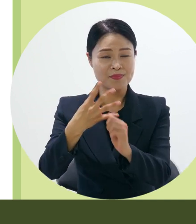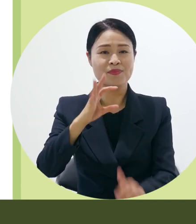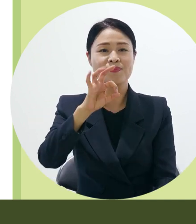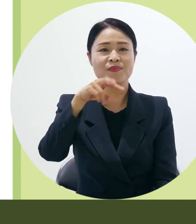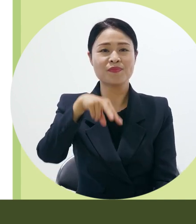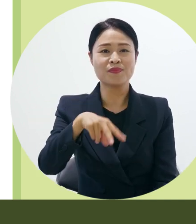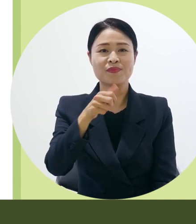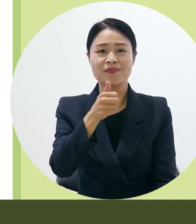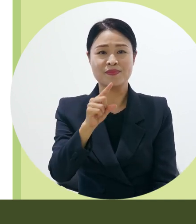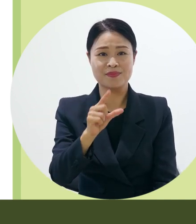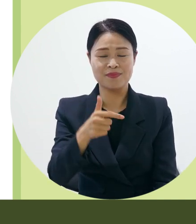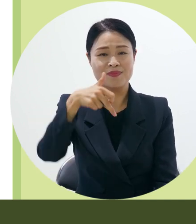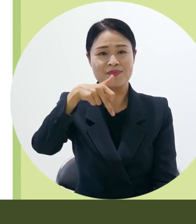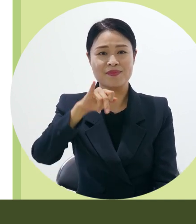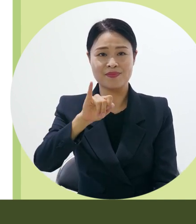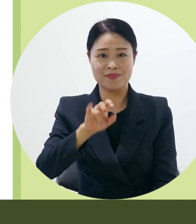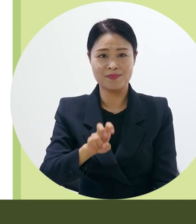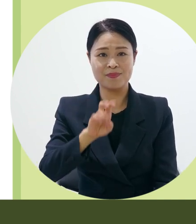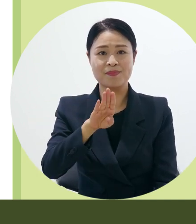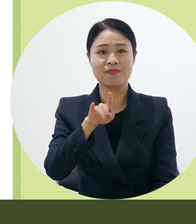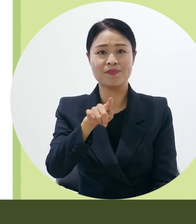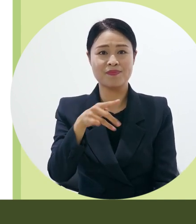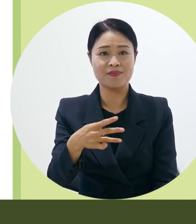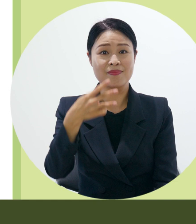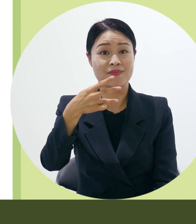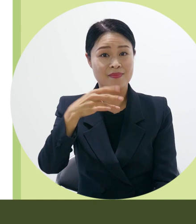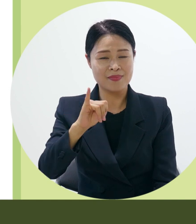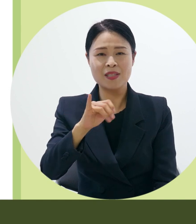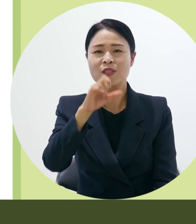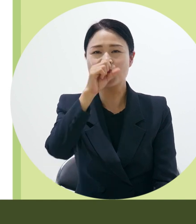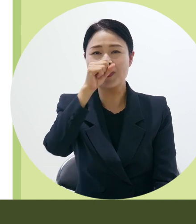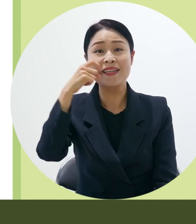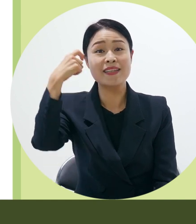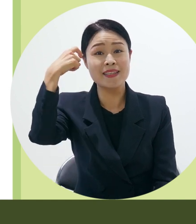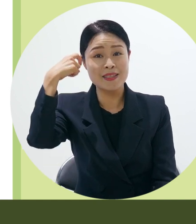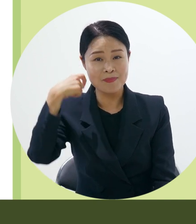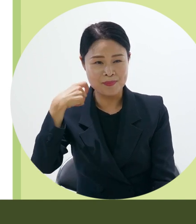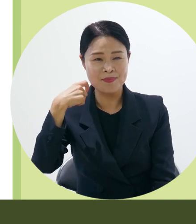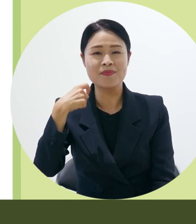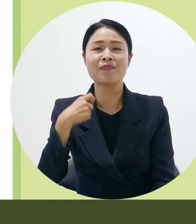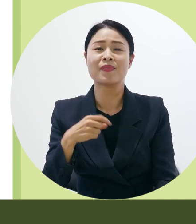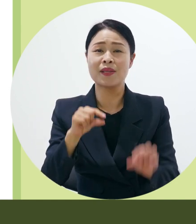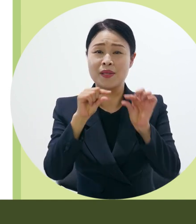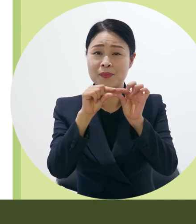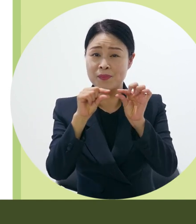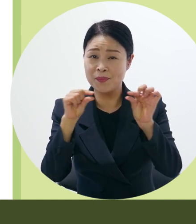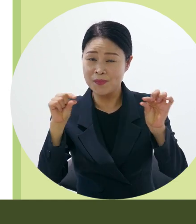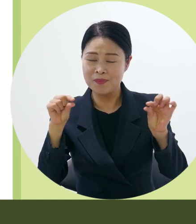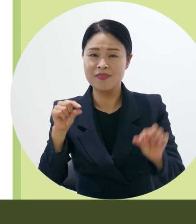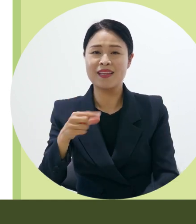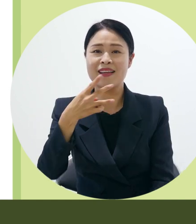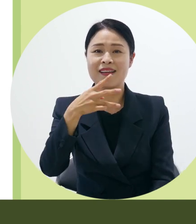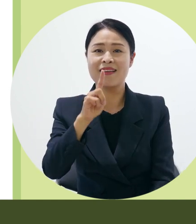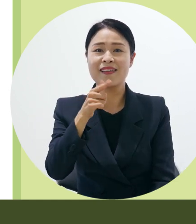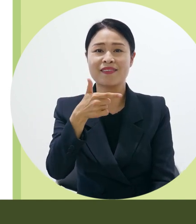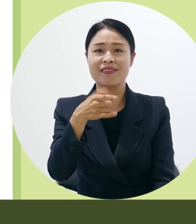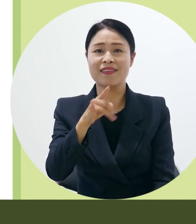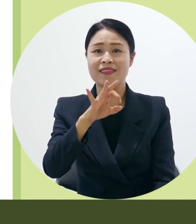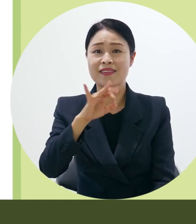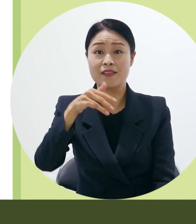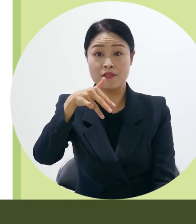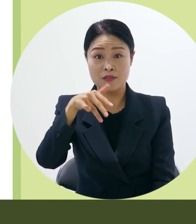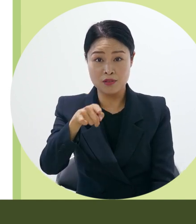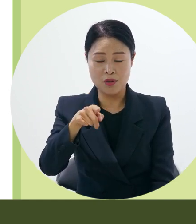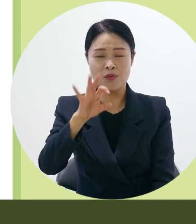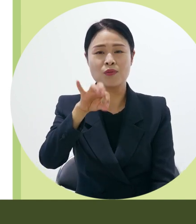한국 알콘의 옵티 프리 익스프레스액. 8. 바슈롬 코리아의 보스톤 심플러스